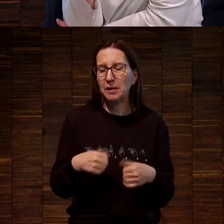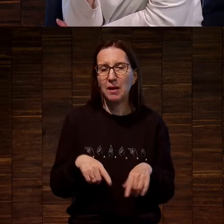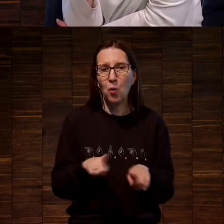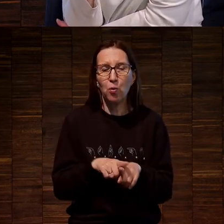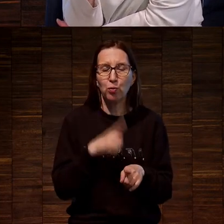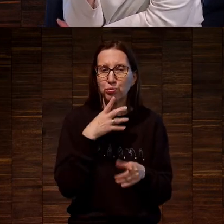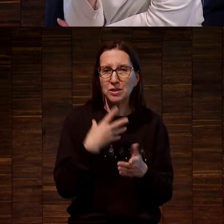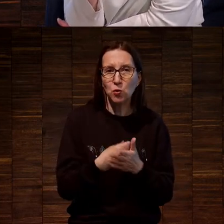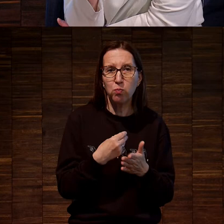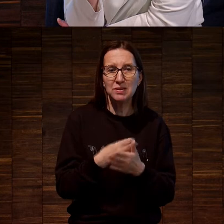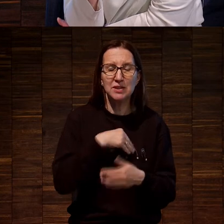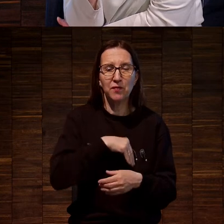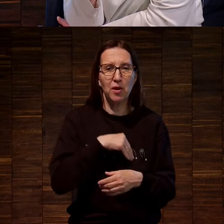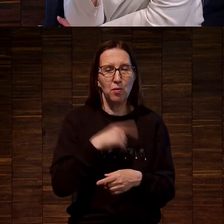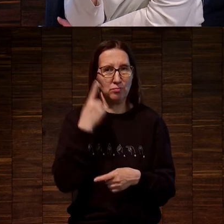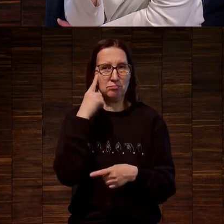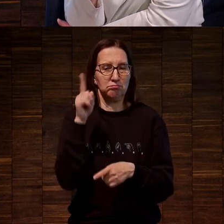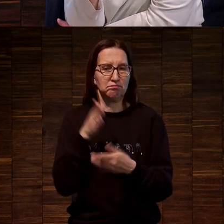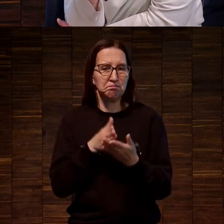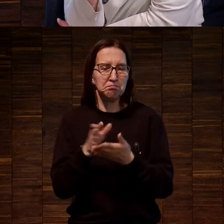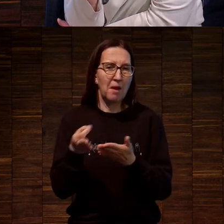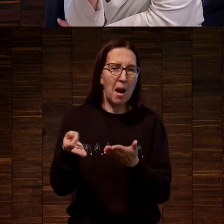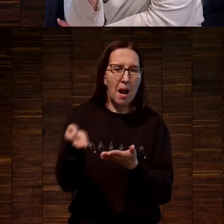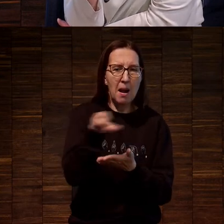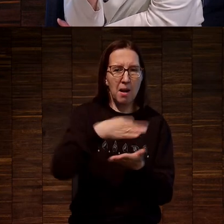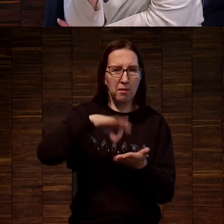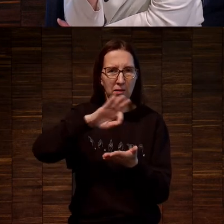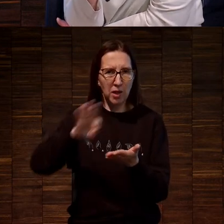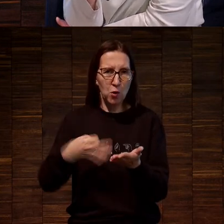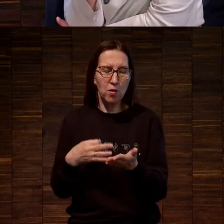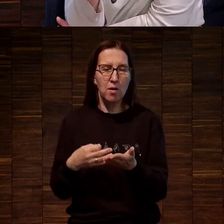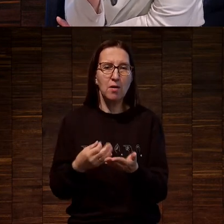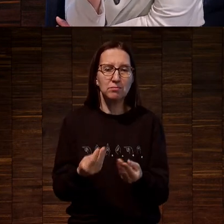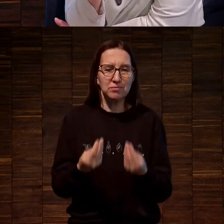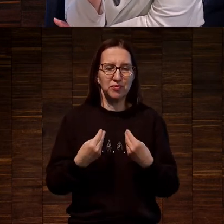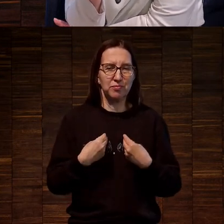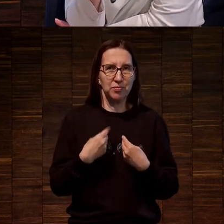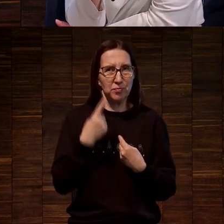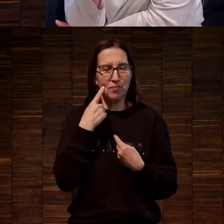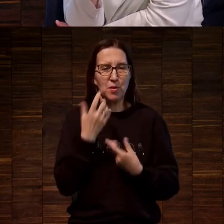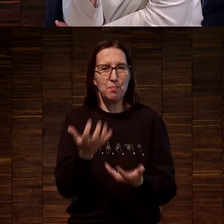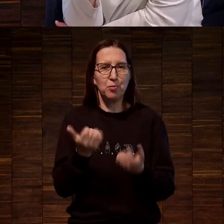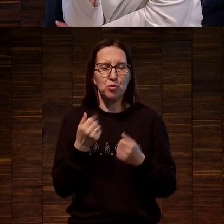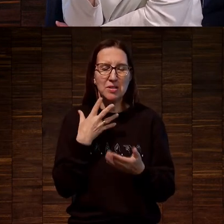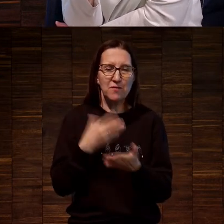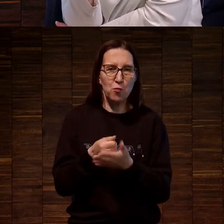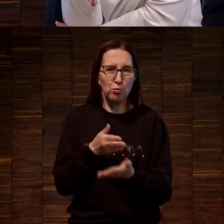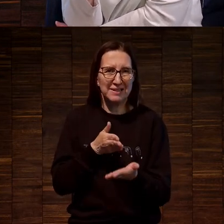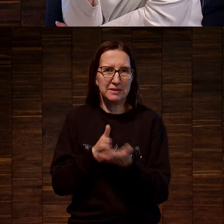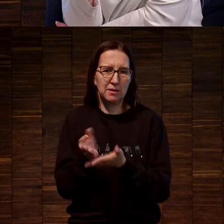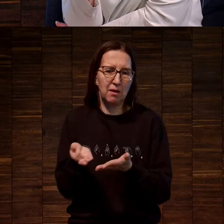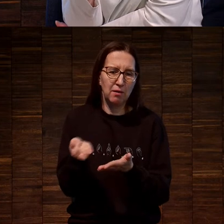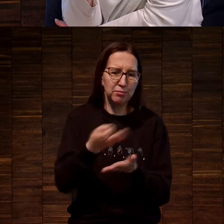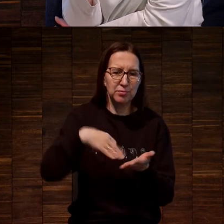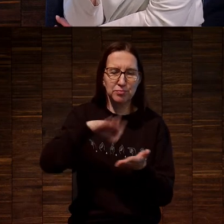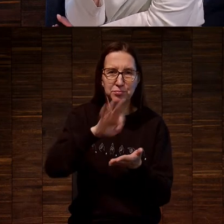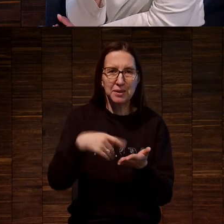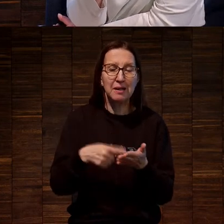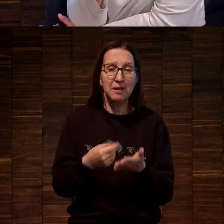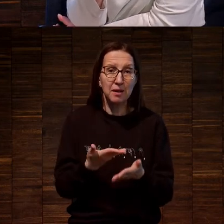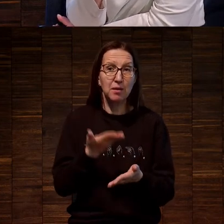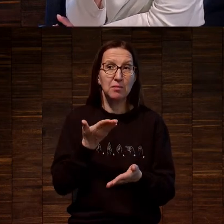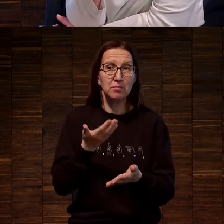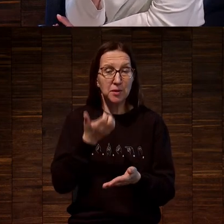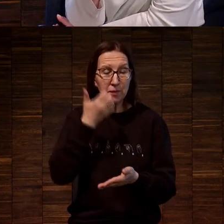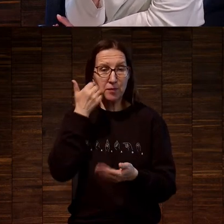какую-то собственную линию в рисунке, получили возможность обрести какой-то стиль и,